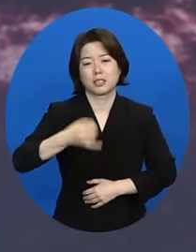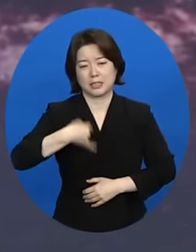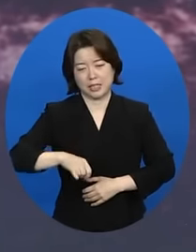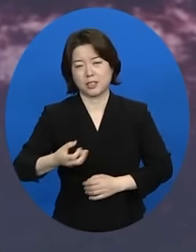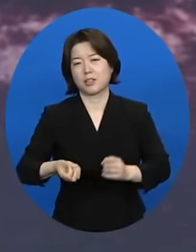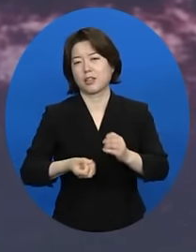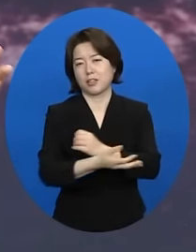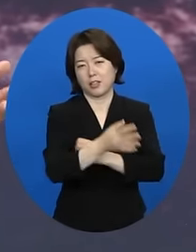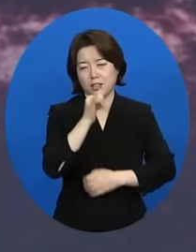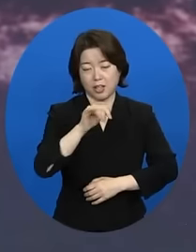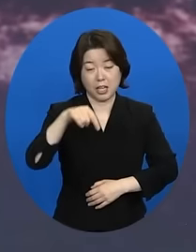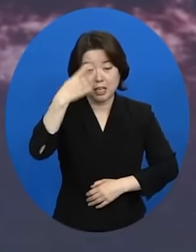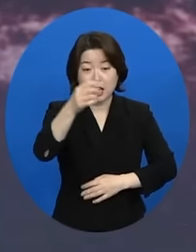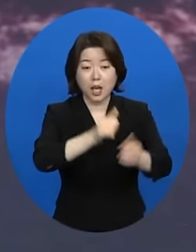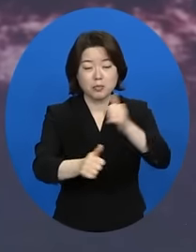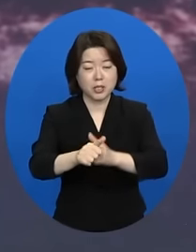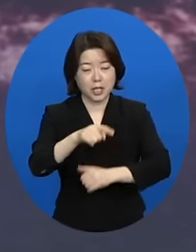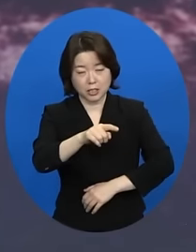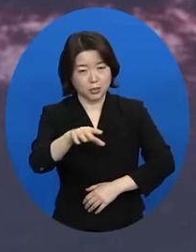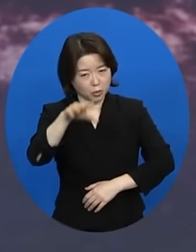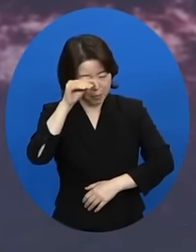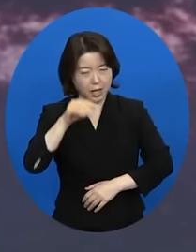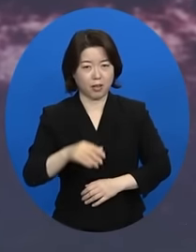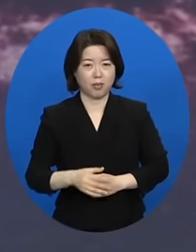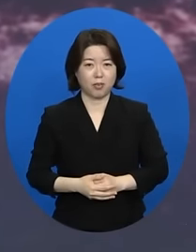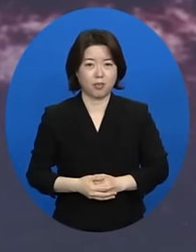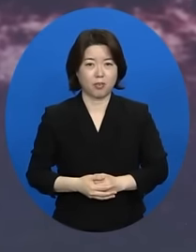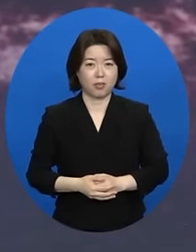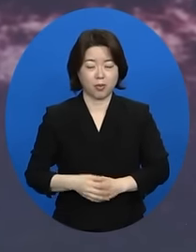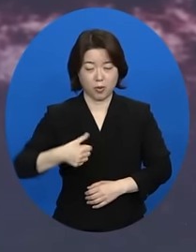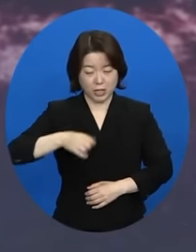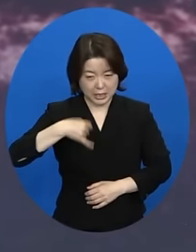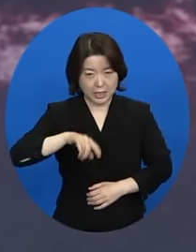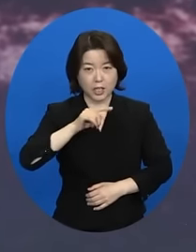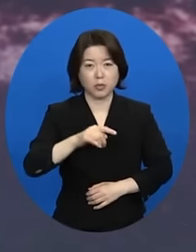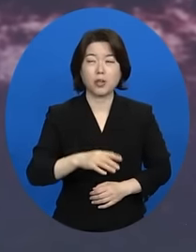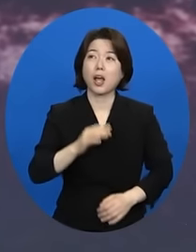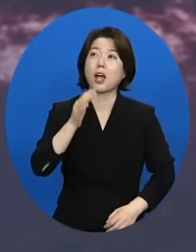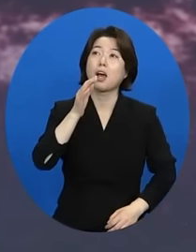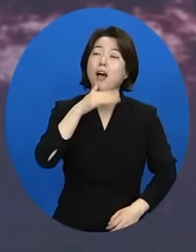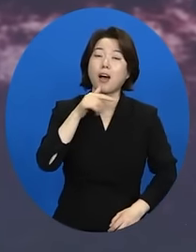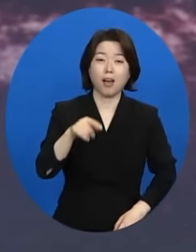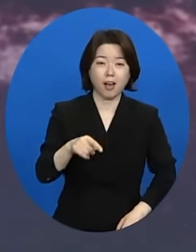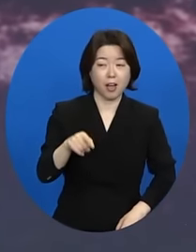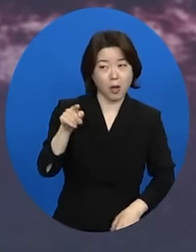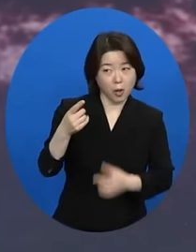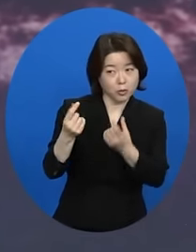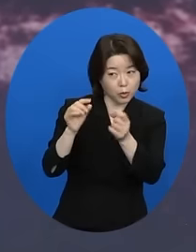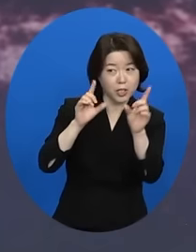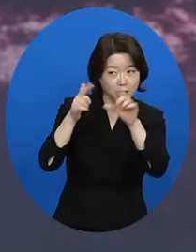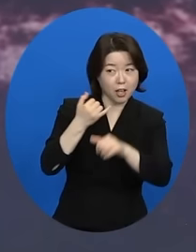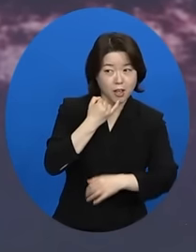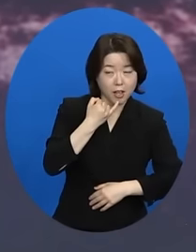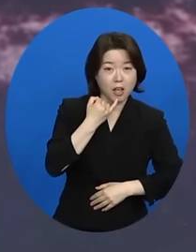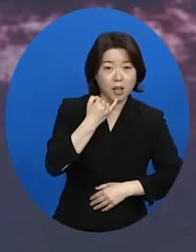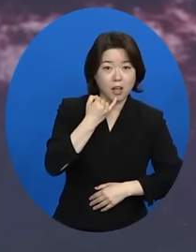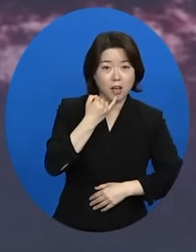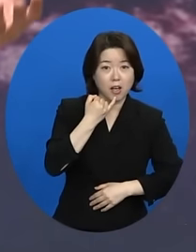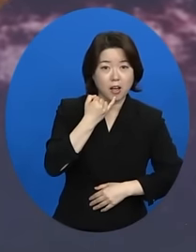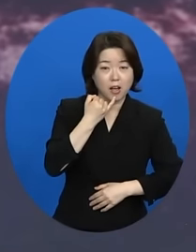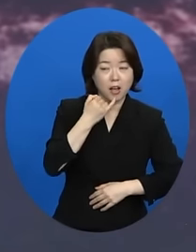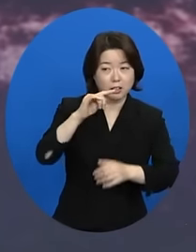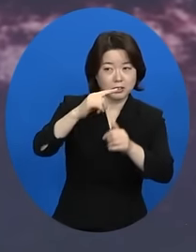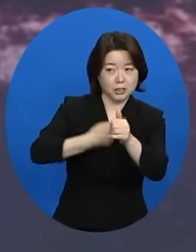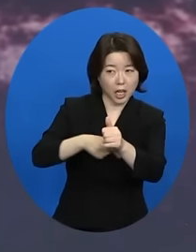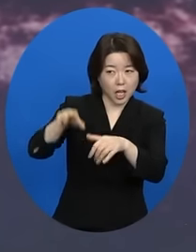미칩니다. 다음 세대가 그걸 봅니다. 그리고 자녀들도 아, 저렇게 살아도 되는구나. 자녀들은